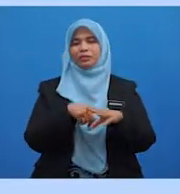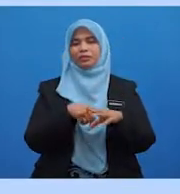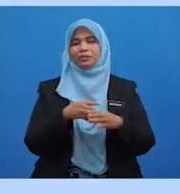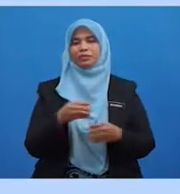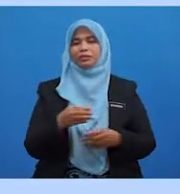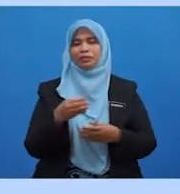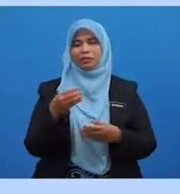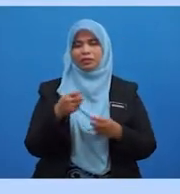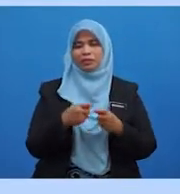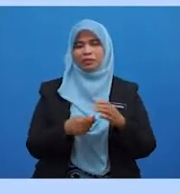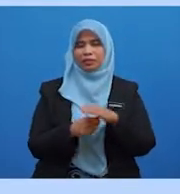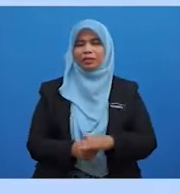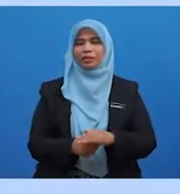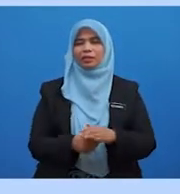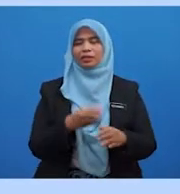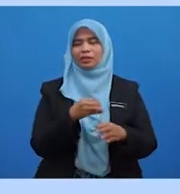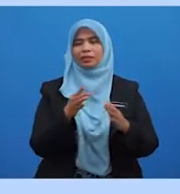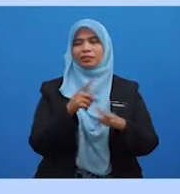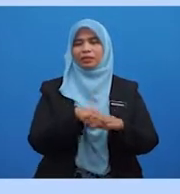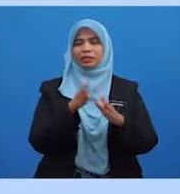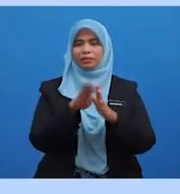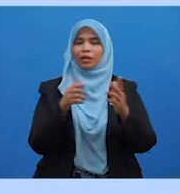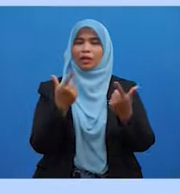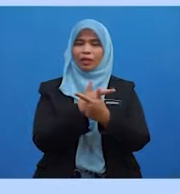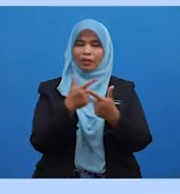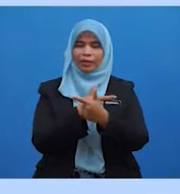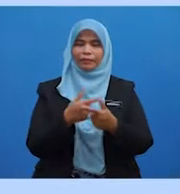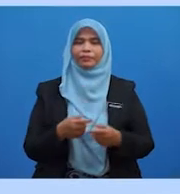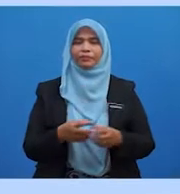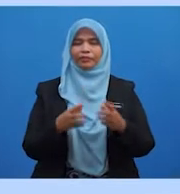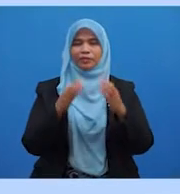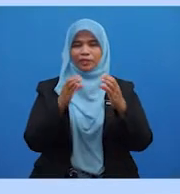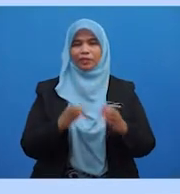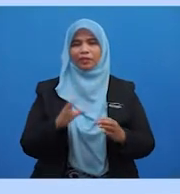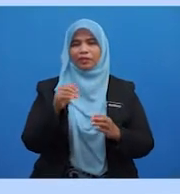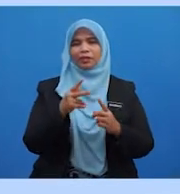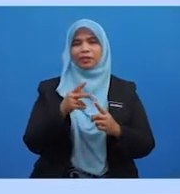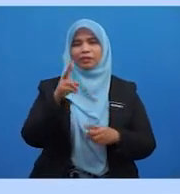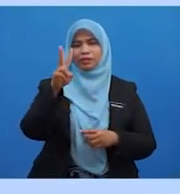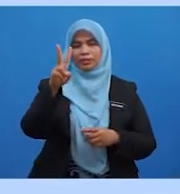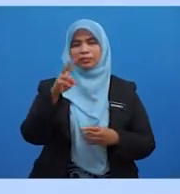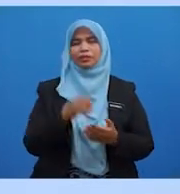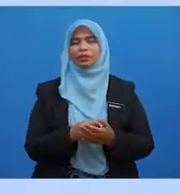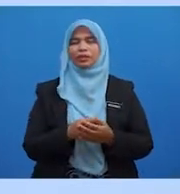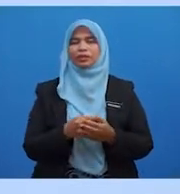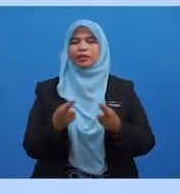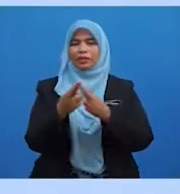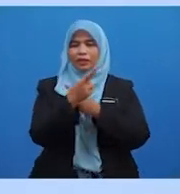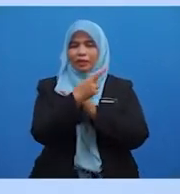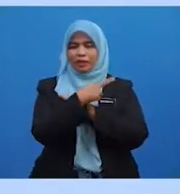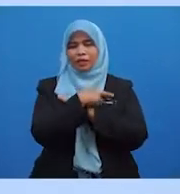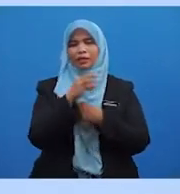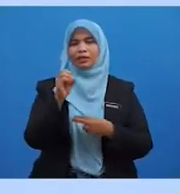berada dalam tekanan dan semasa beraksi. Teknik yang kedua ialah relaksasi otot